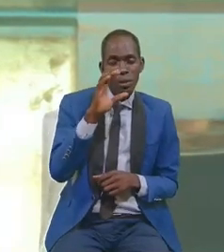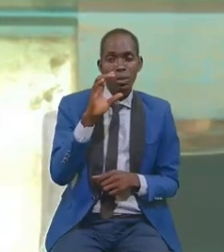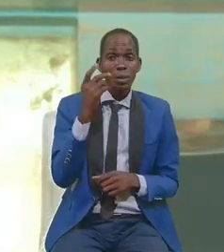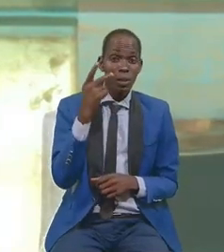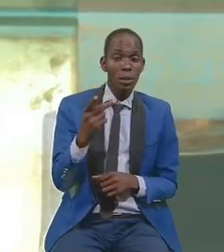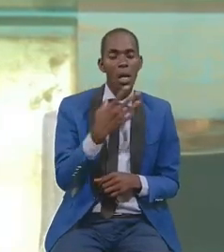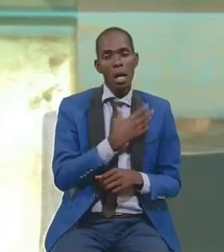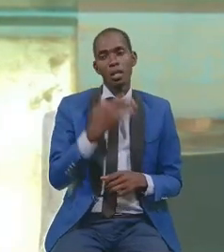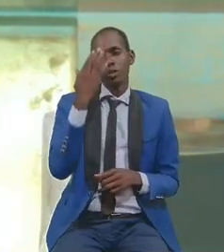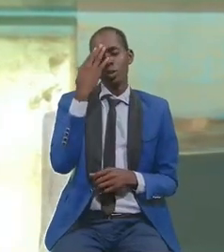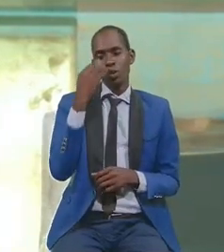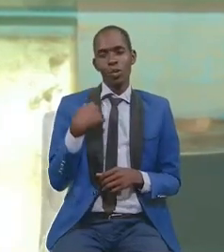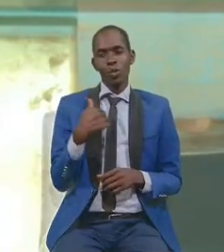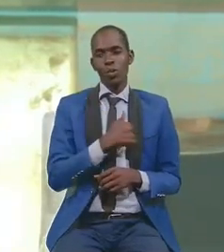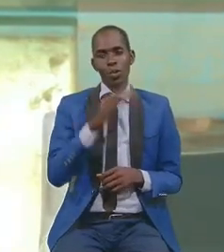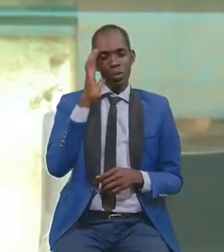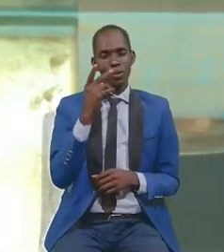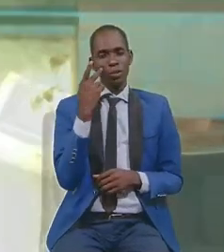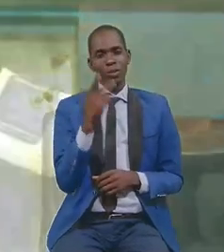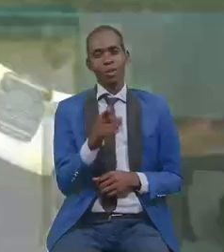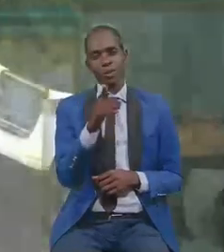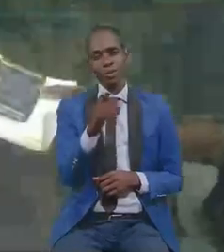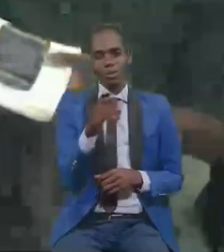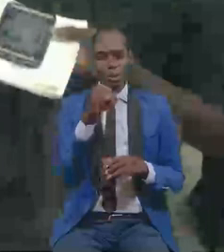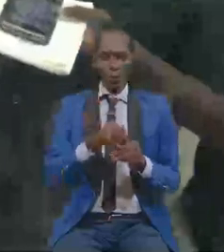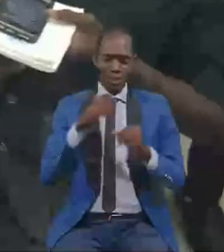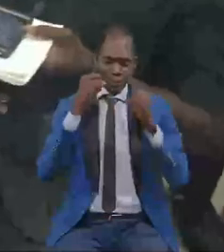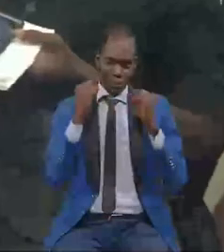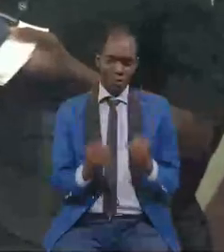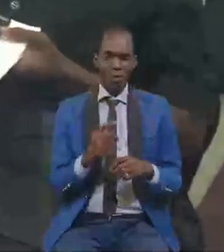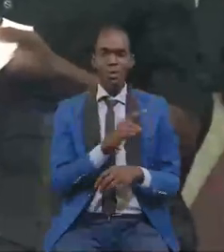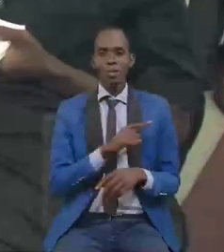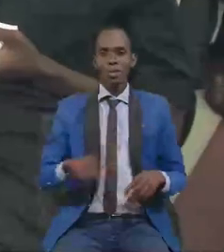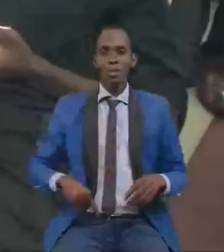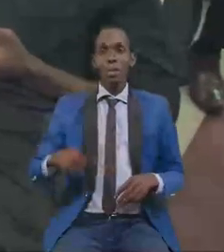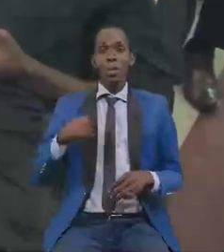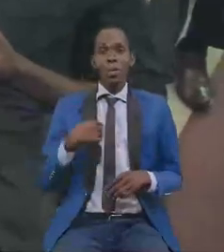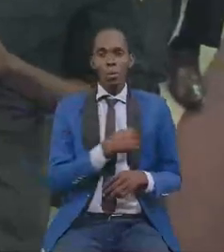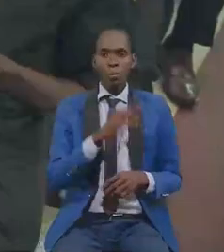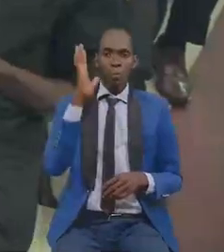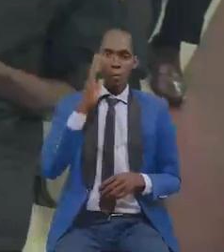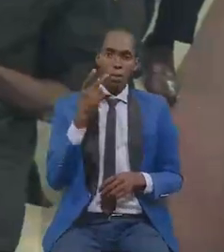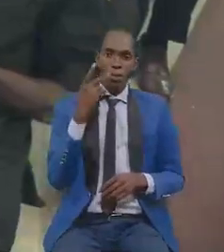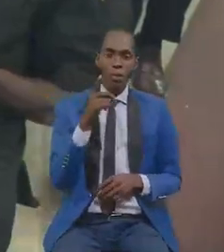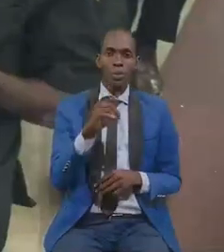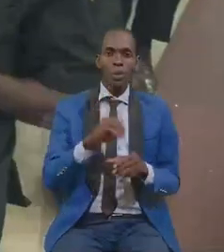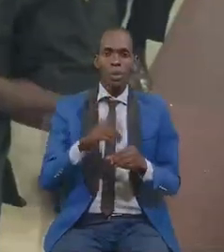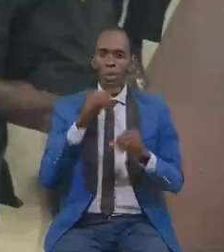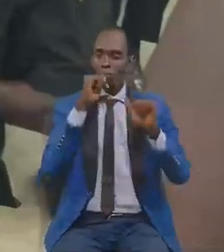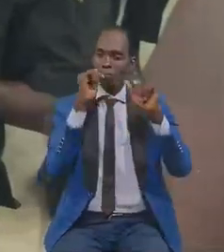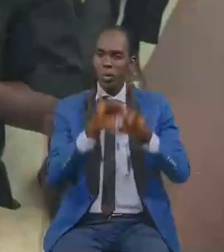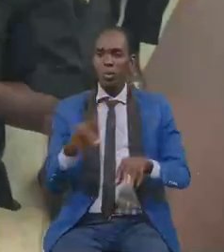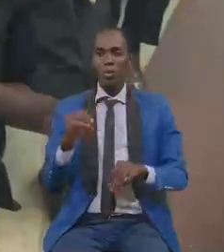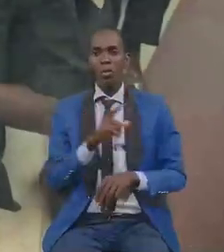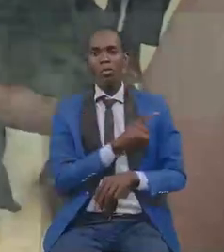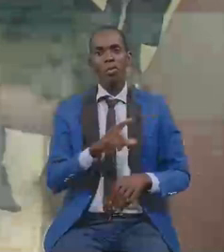voir dans la foi du Seigneur. Nous allons vous voir avec les bénédictions du Seigneur.